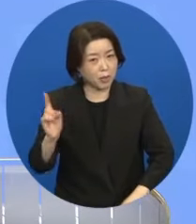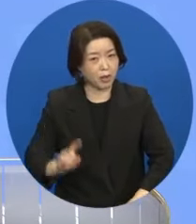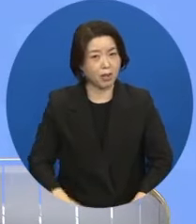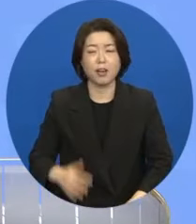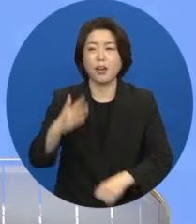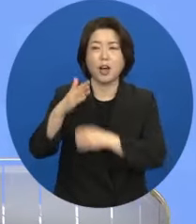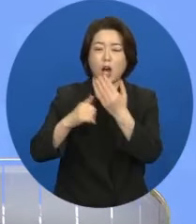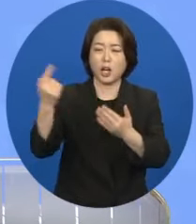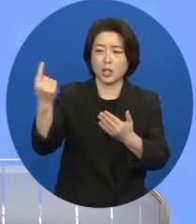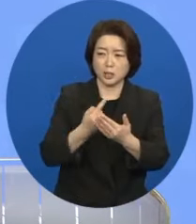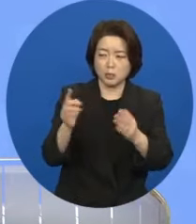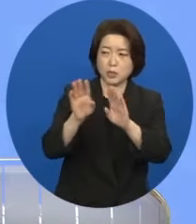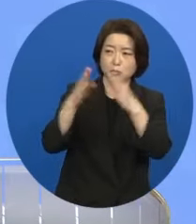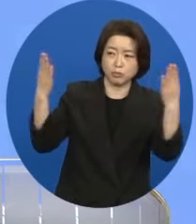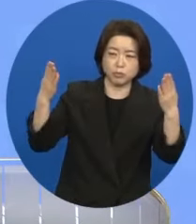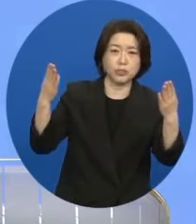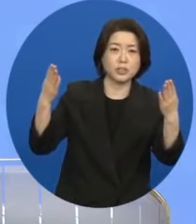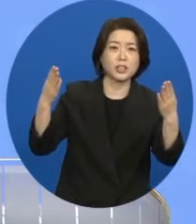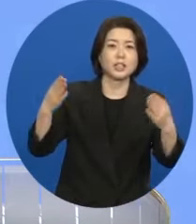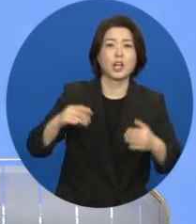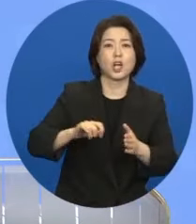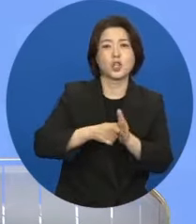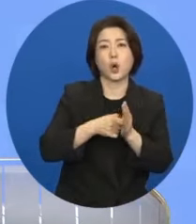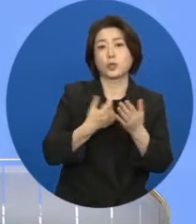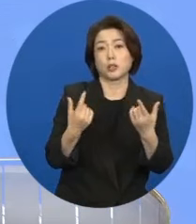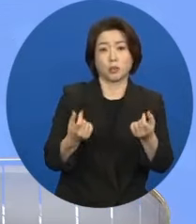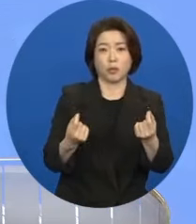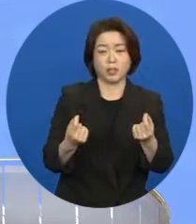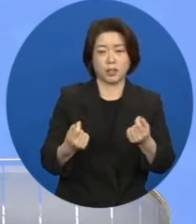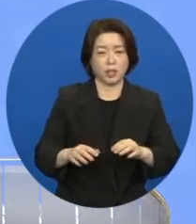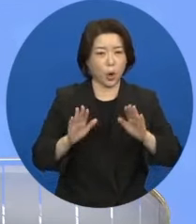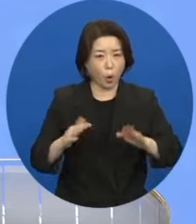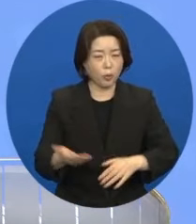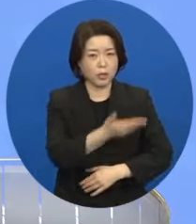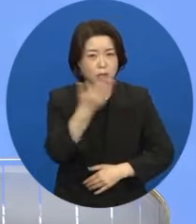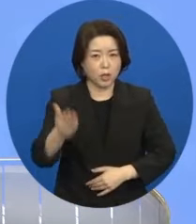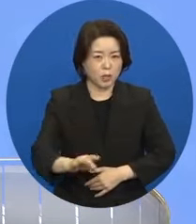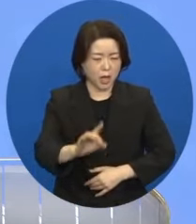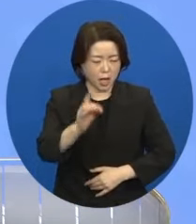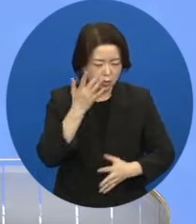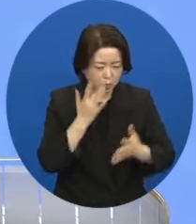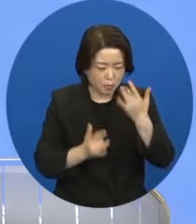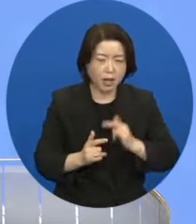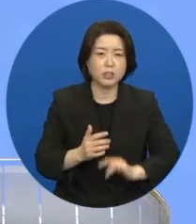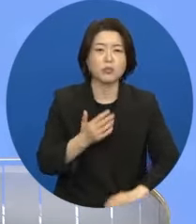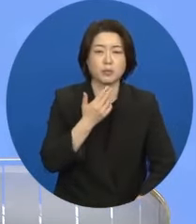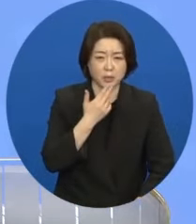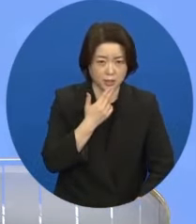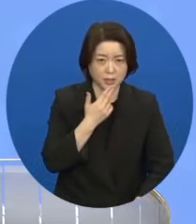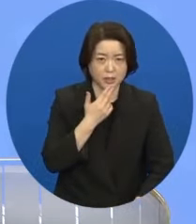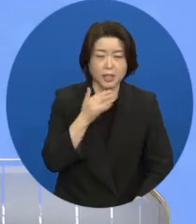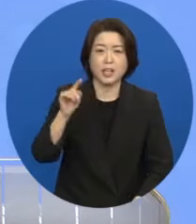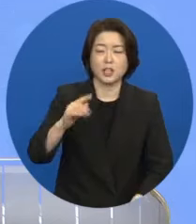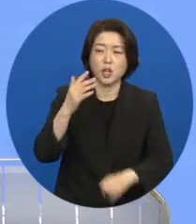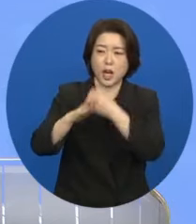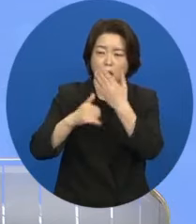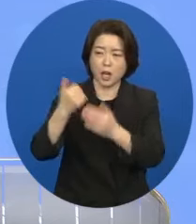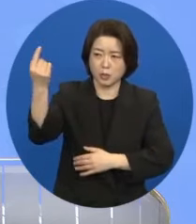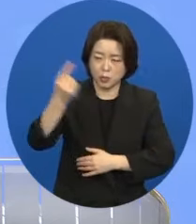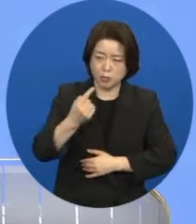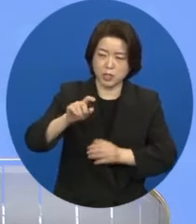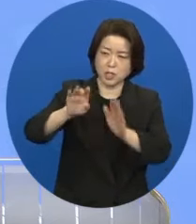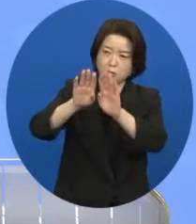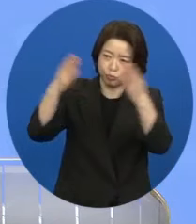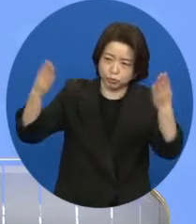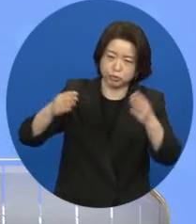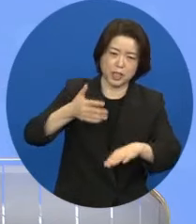하나님의 임재의 문을 여는 열쇠입니다 오늘 여러분 한분도 빠짐없이이 하나님의 임재 는이